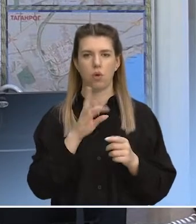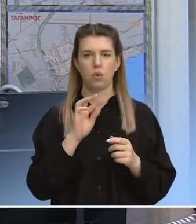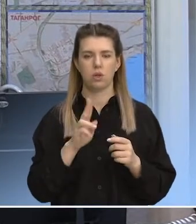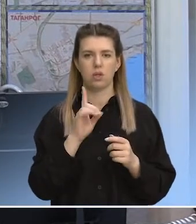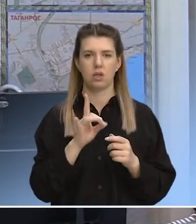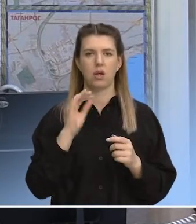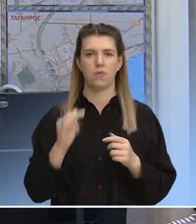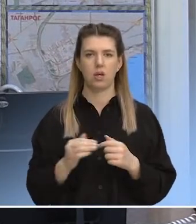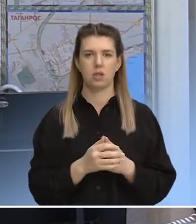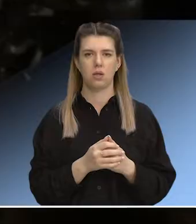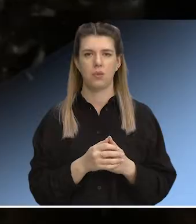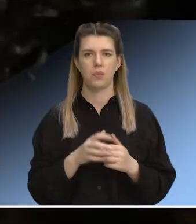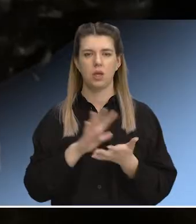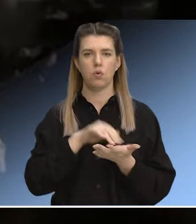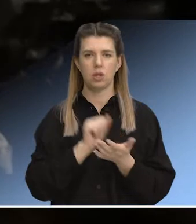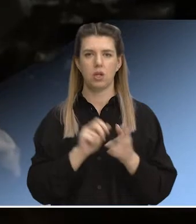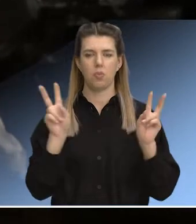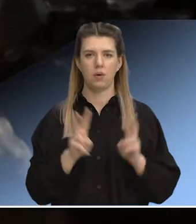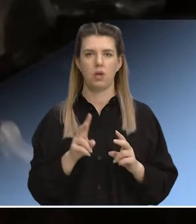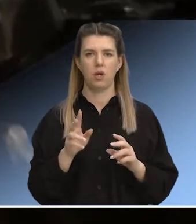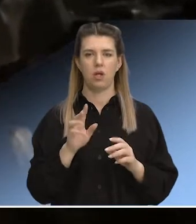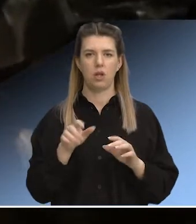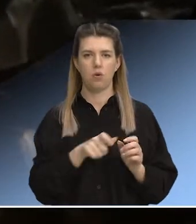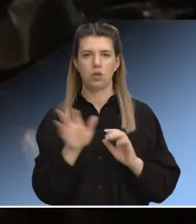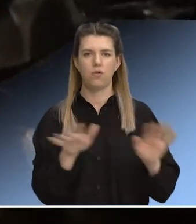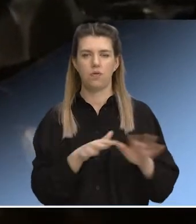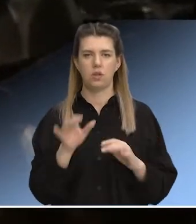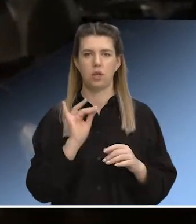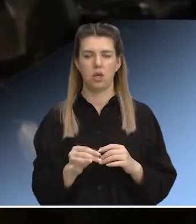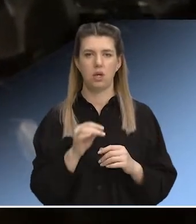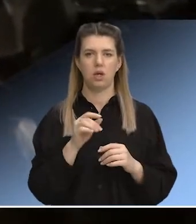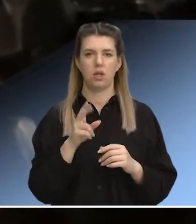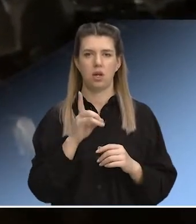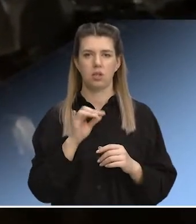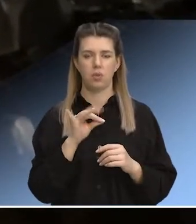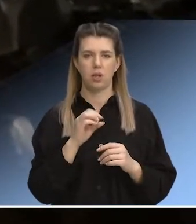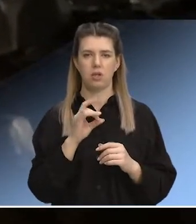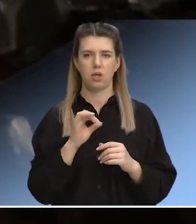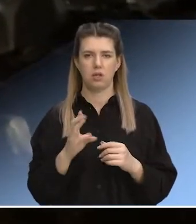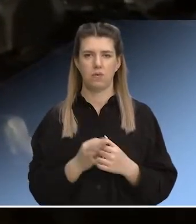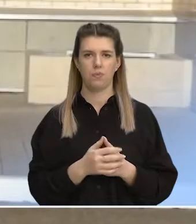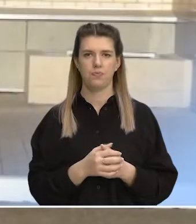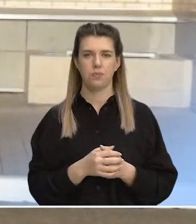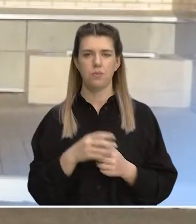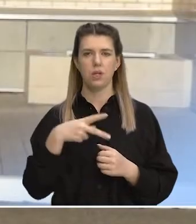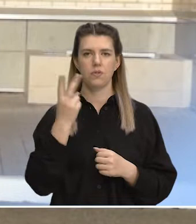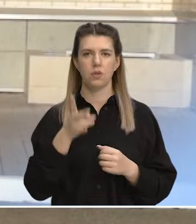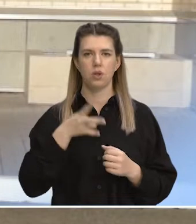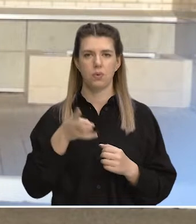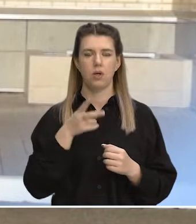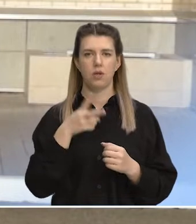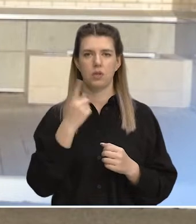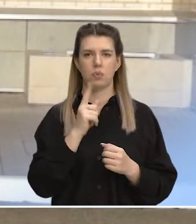Уголовного кодекса Российской Федерации «Нарушение правил дорожного движения и эксплуатации транспортных средств». 22